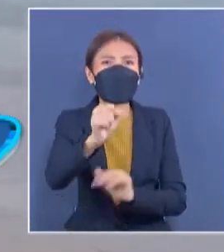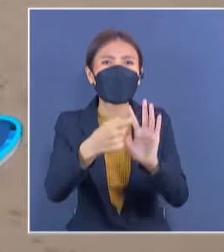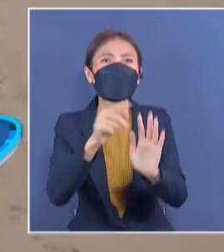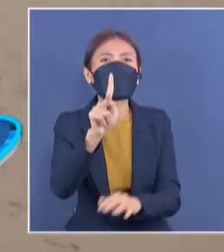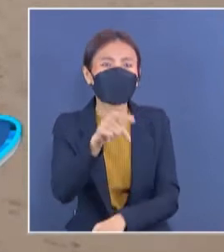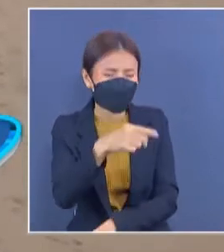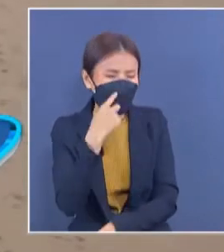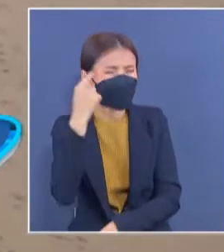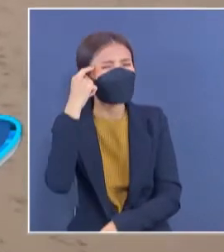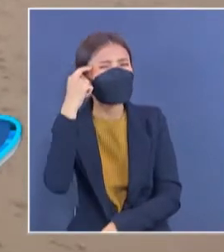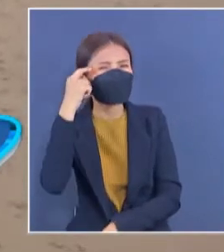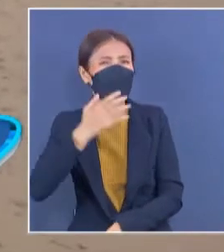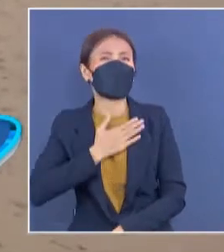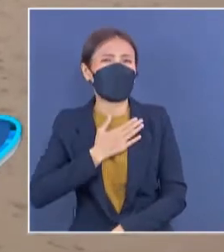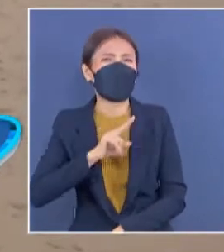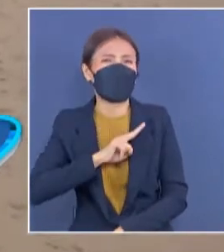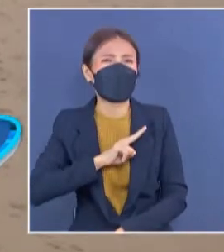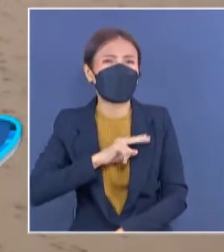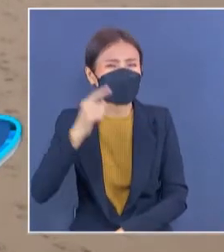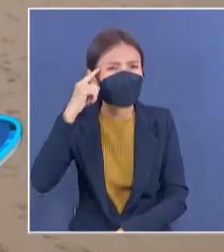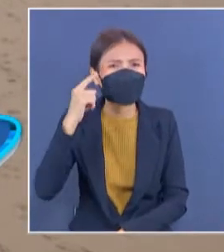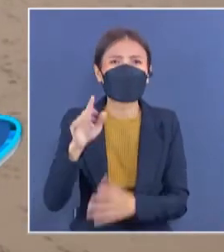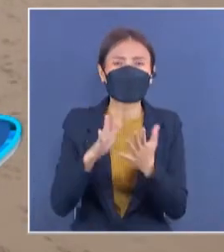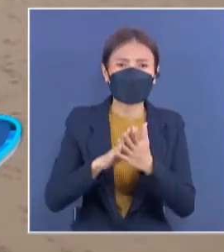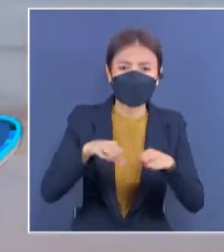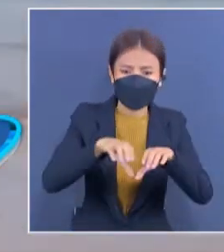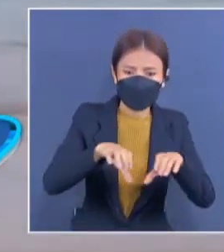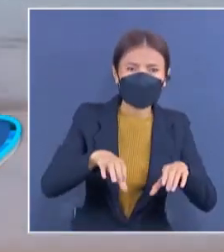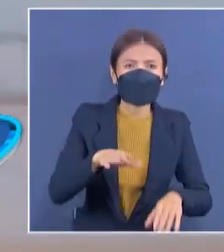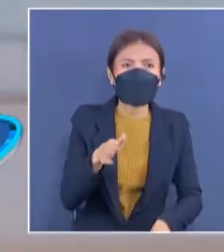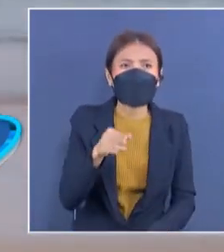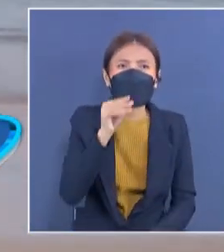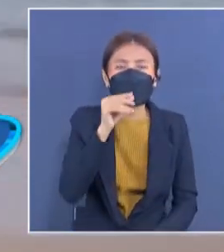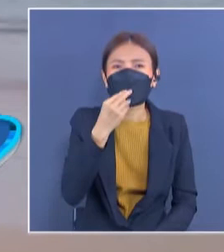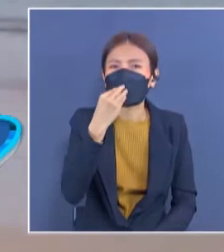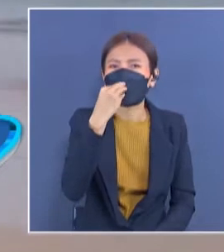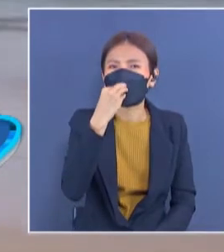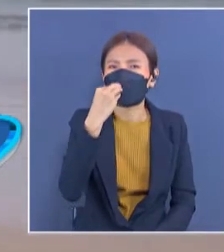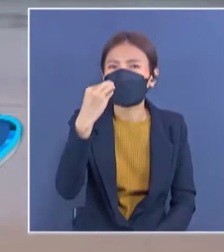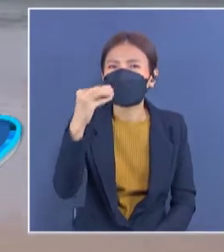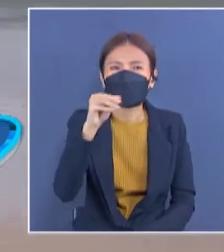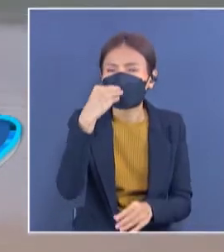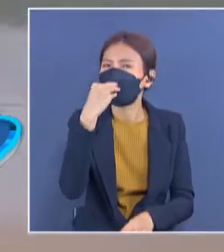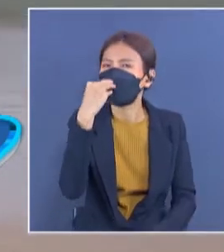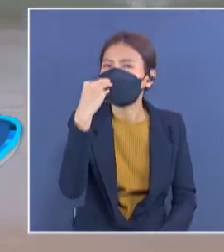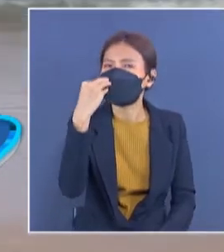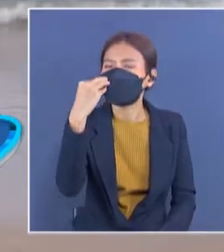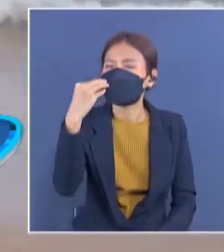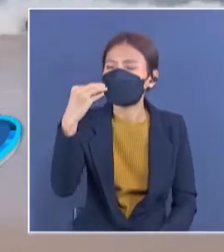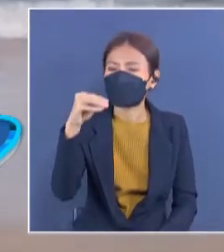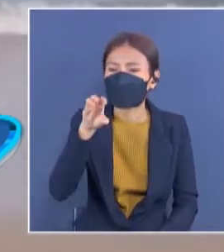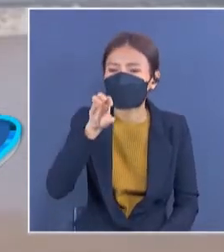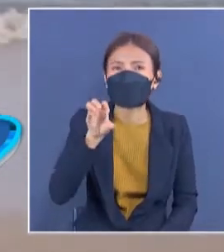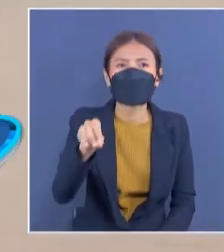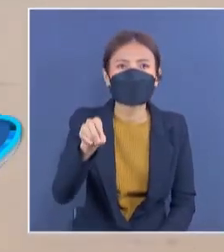จะมีลักษณะแบบนี ้ปลาสาบเนี่ยมันจะเป็นตัวยาวๆแล้วก็ปากเป็นแหลมๆฟันคมหน่อยก็อยู่ในท้องทะเลนี่